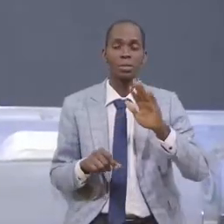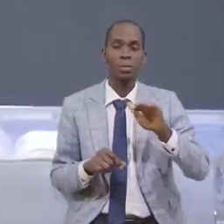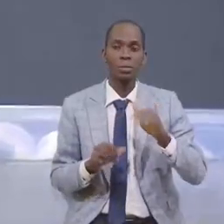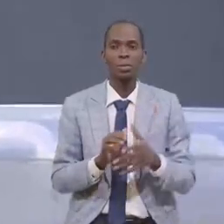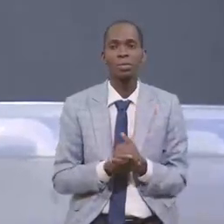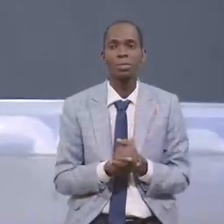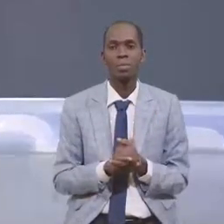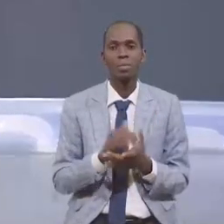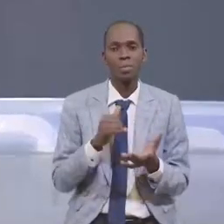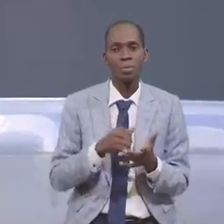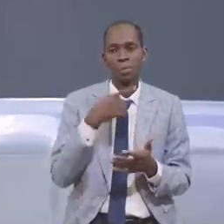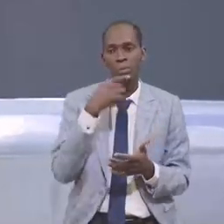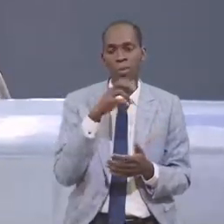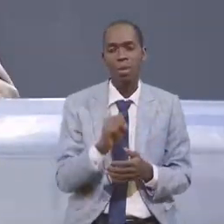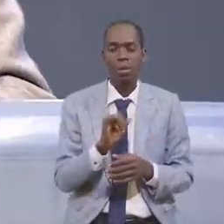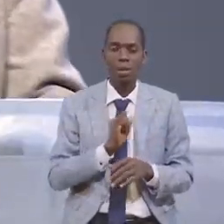Verset 15.